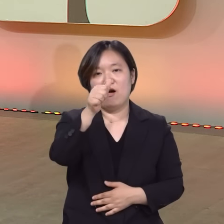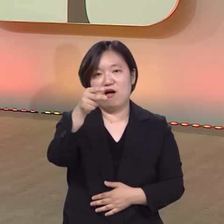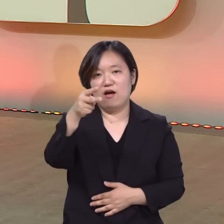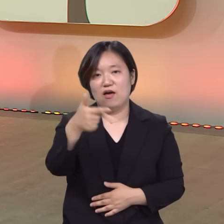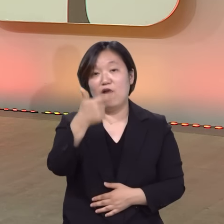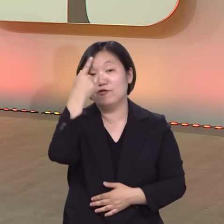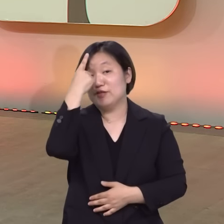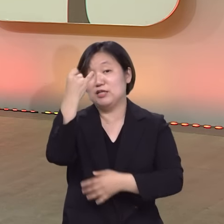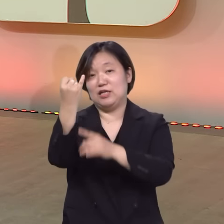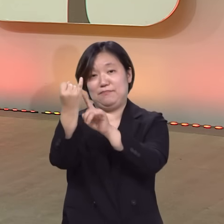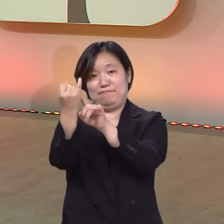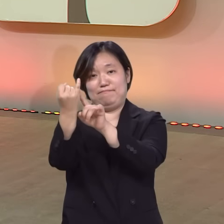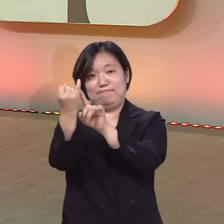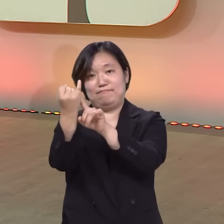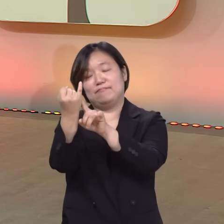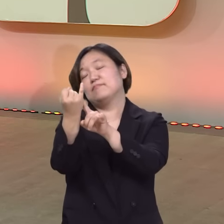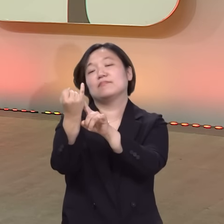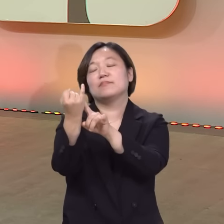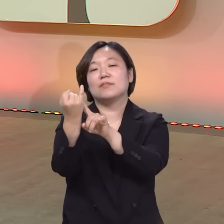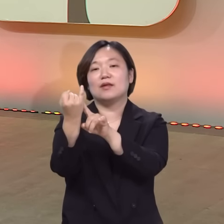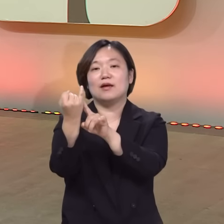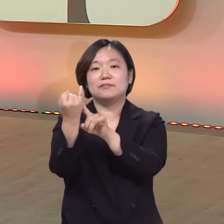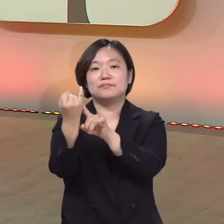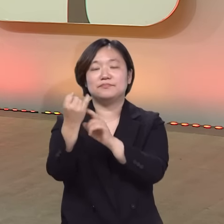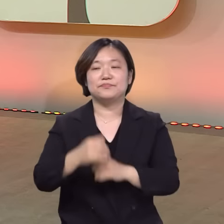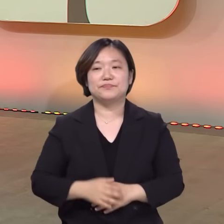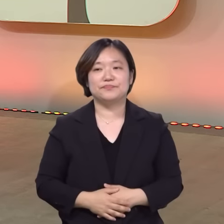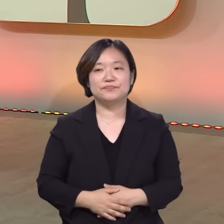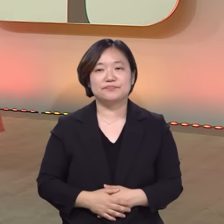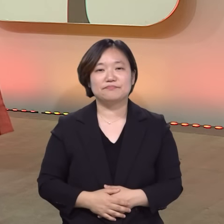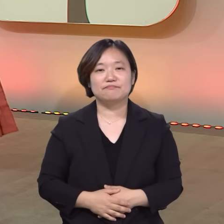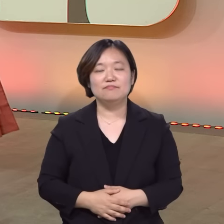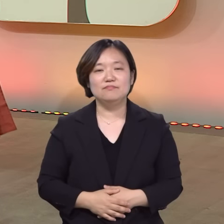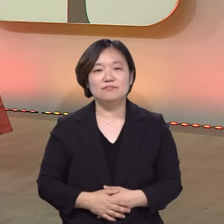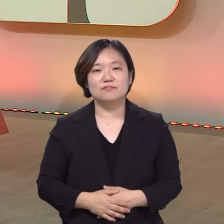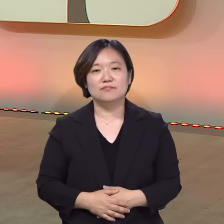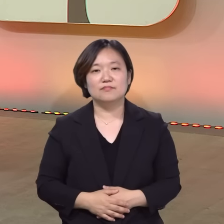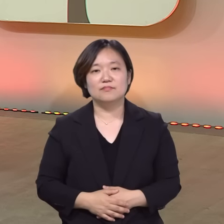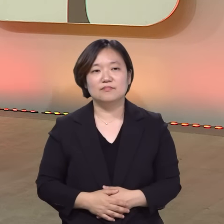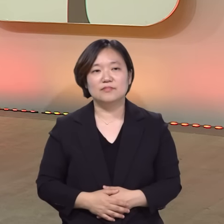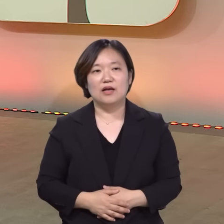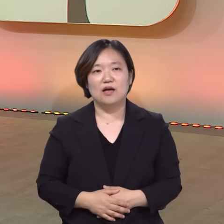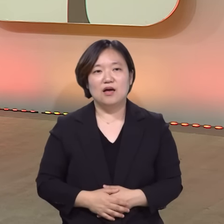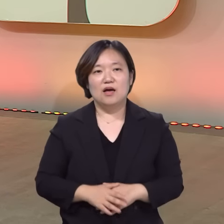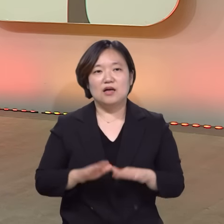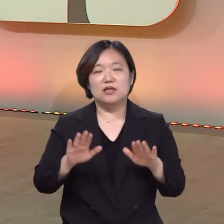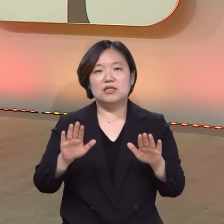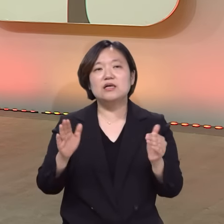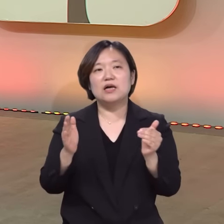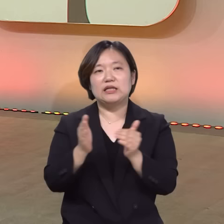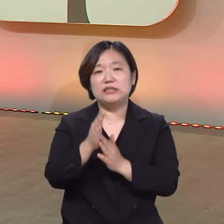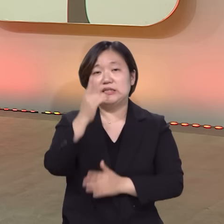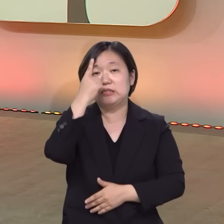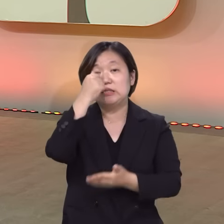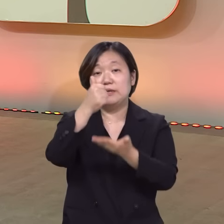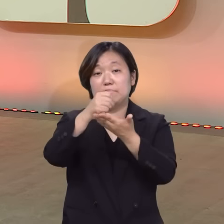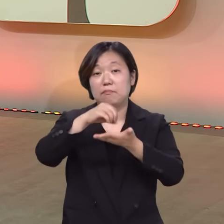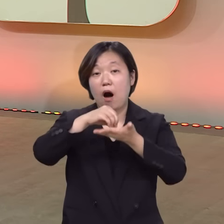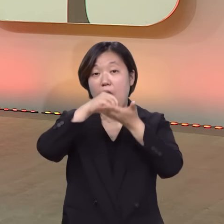스님께서 정현 스님께서 어 지금까지 지금까지 머리를 깎고 출가 생활을